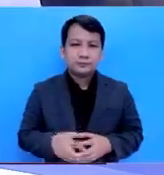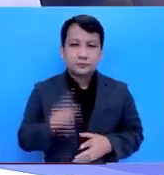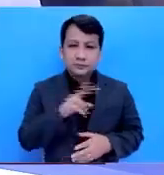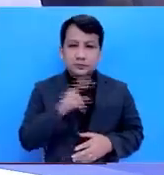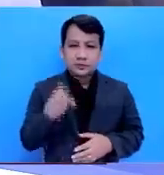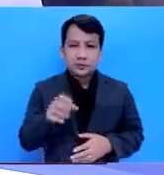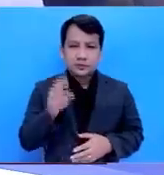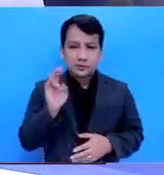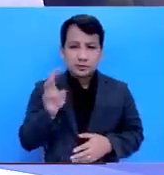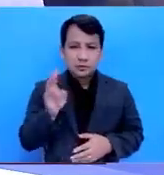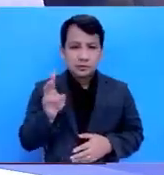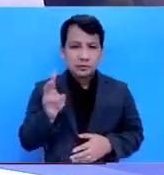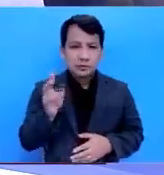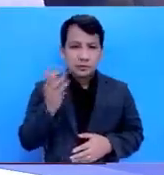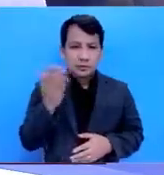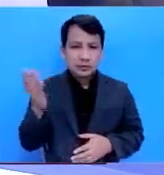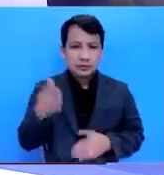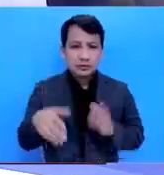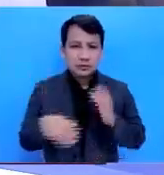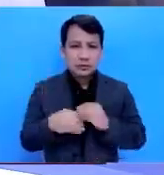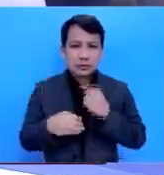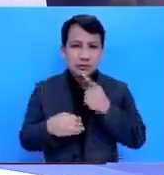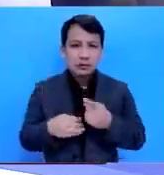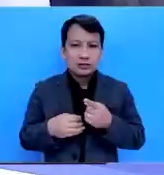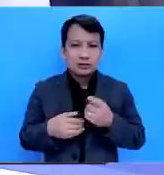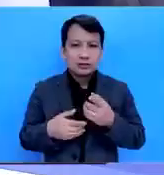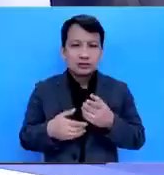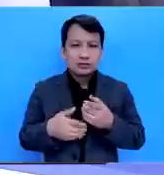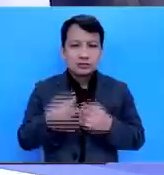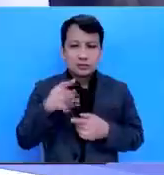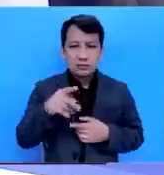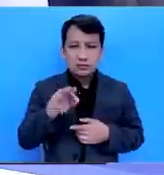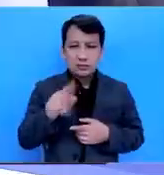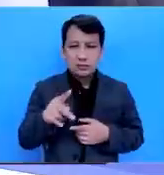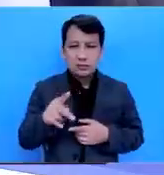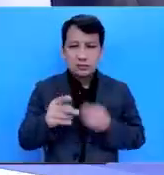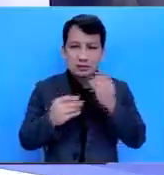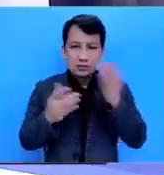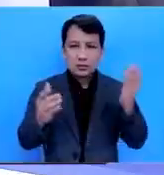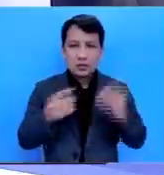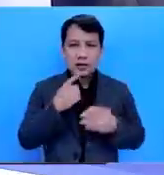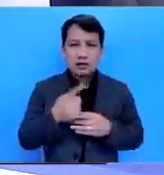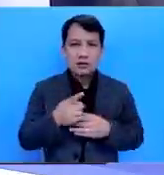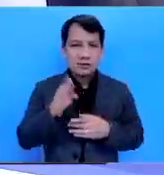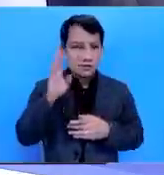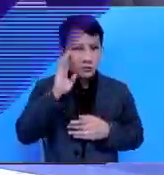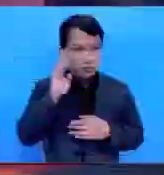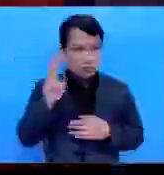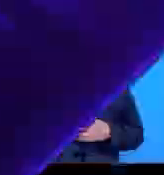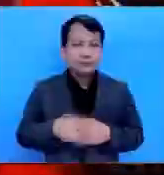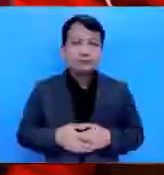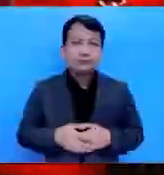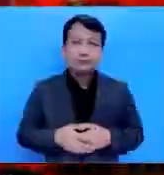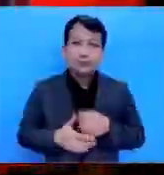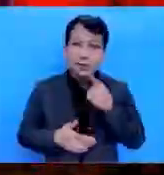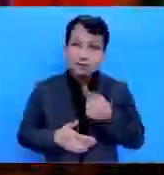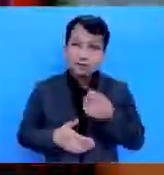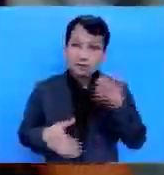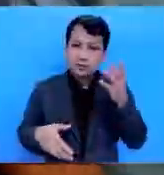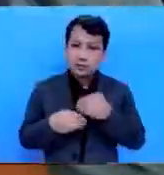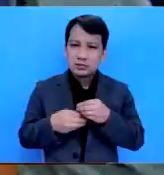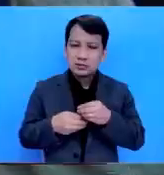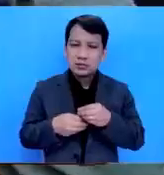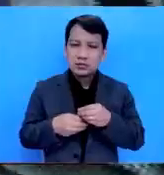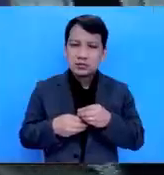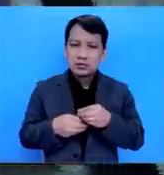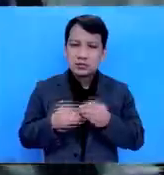272 million pesos ang ginastos ng Partido Federal ng Pilipinas para sa kampanya ni President-elect Bongbong Marcos. Nakasaad po yan sa apat na lang